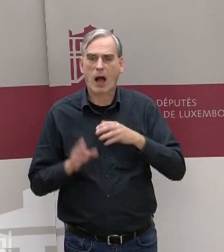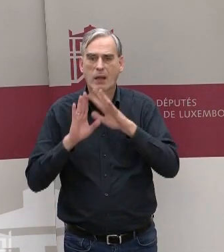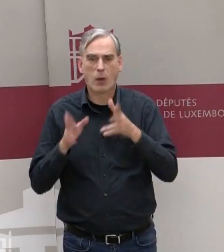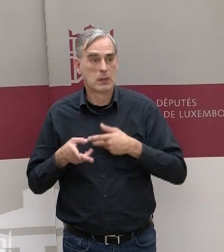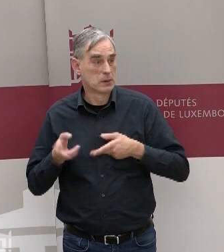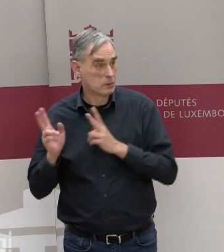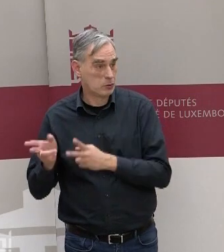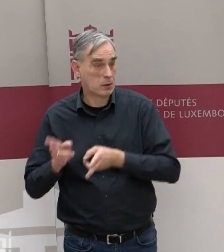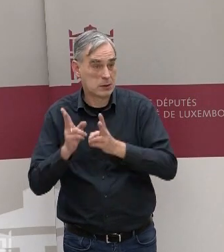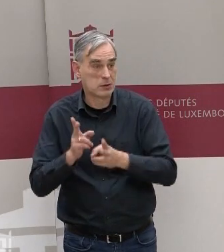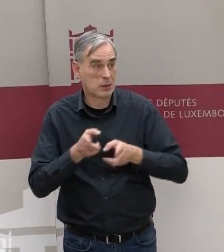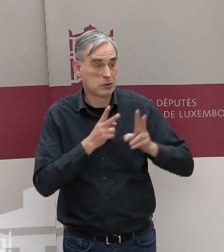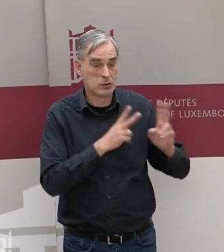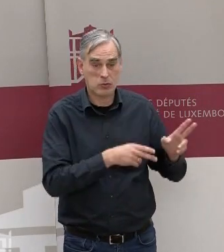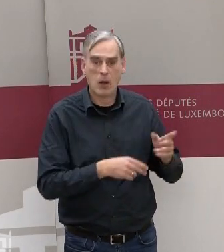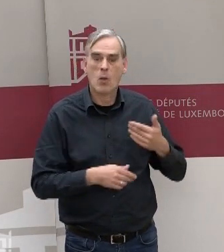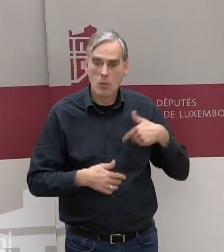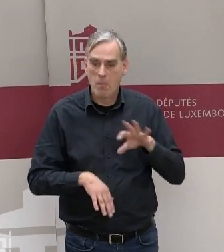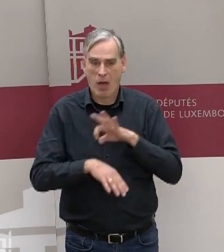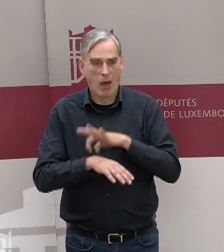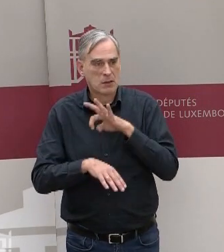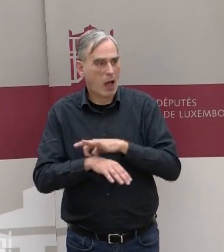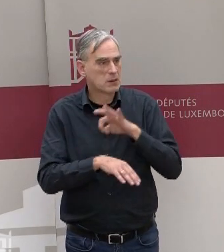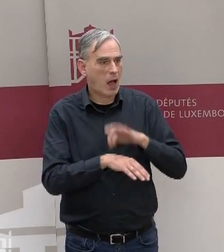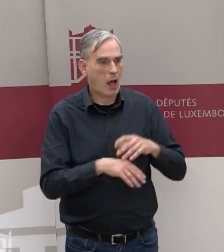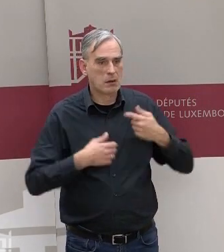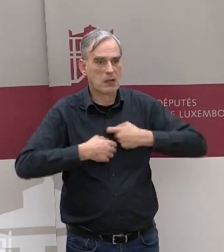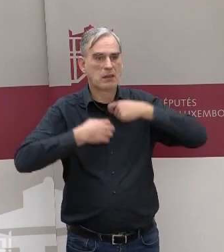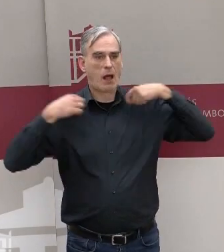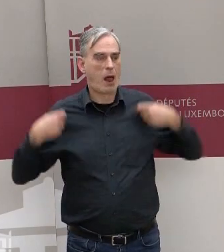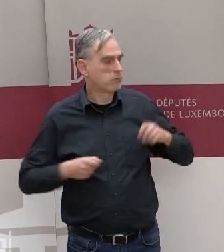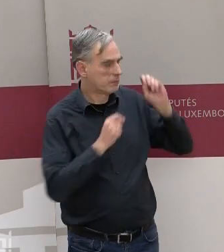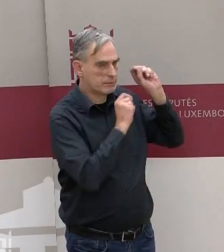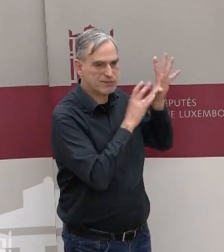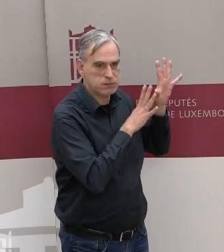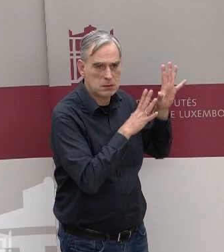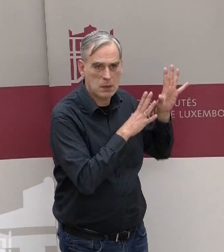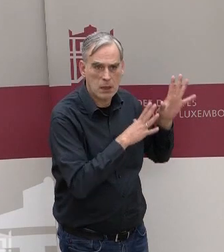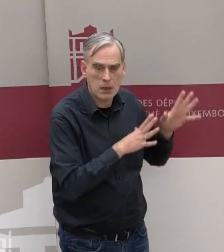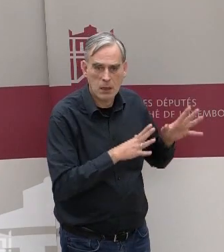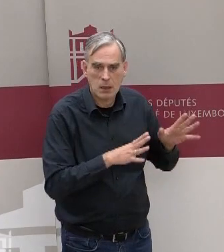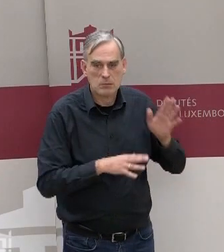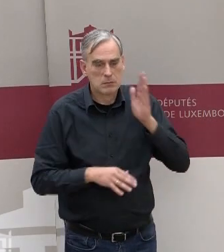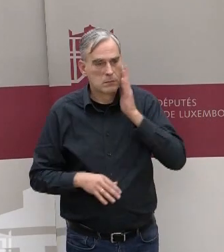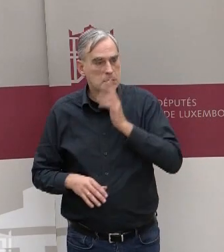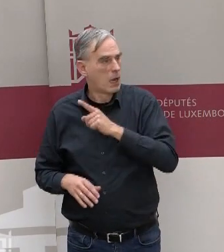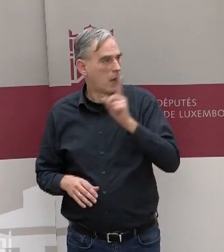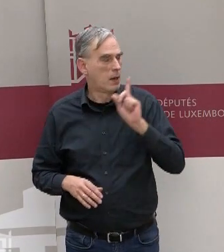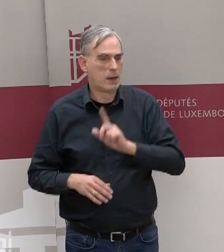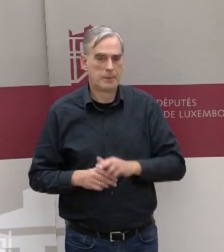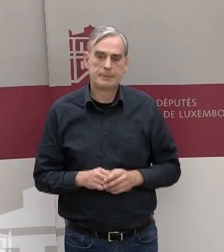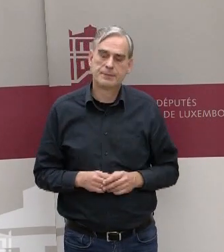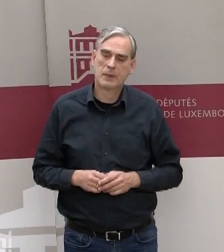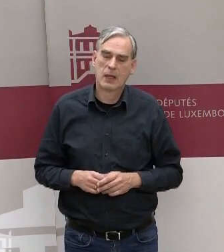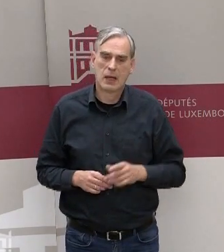Kittel und den Null hängen. Herr Präsident, liebe Kolleginnen und Kollegen, wir haben letztes Jahr während der Budgetdebatte eine